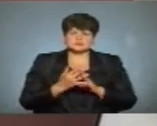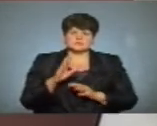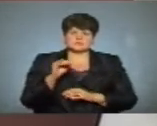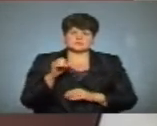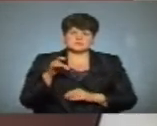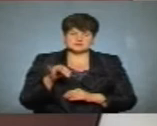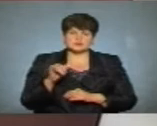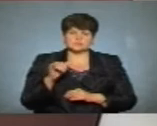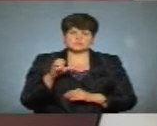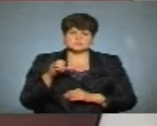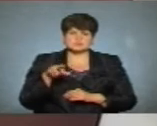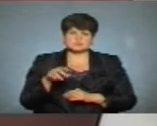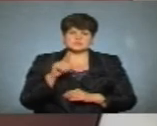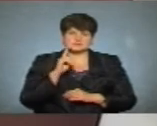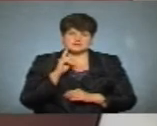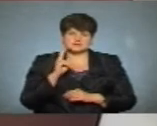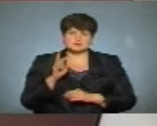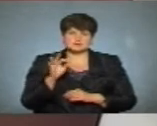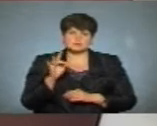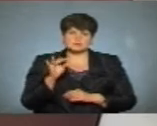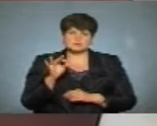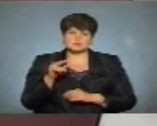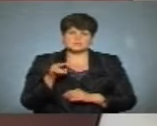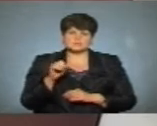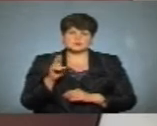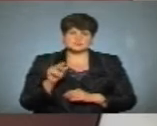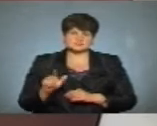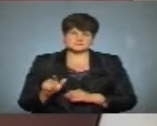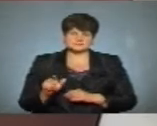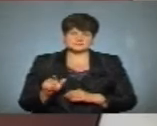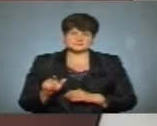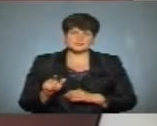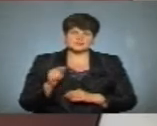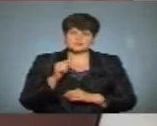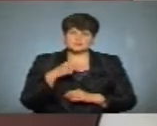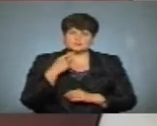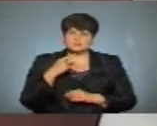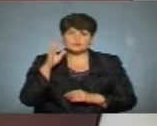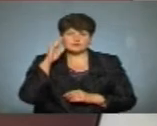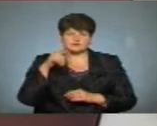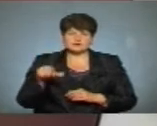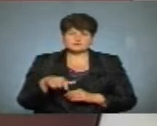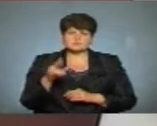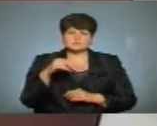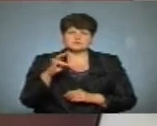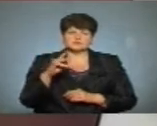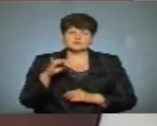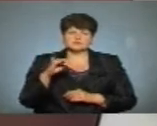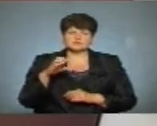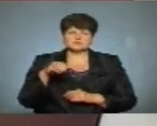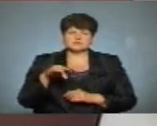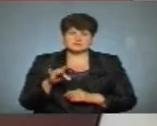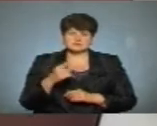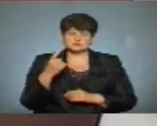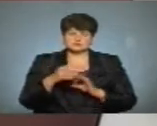та Коропець, розповів начальник пожежно-рятувальної служби області Віктор Маслей. За його словами, вода в річці Дністер за добу